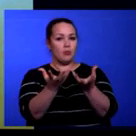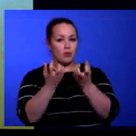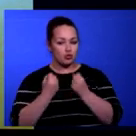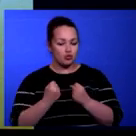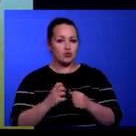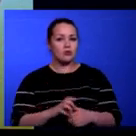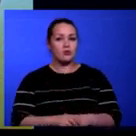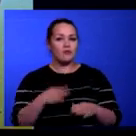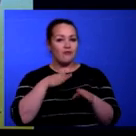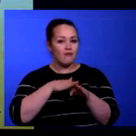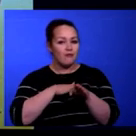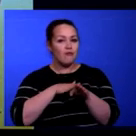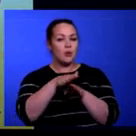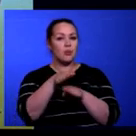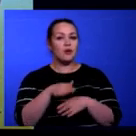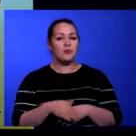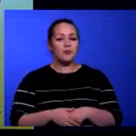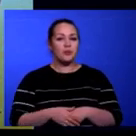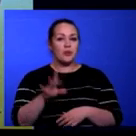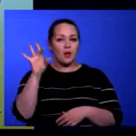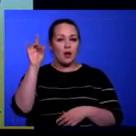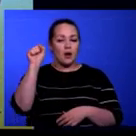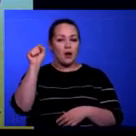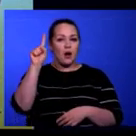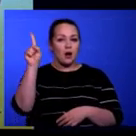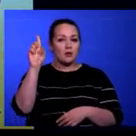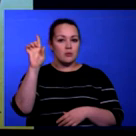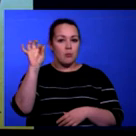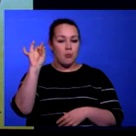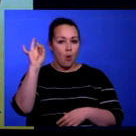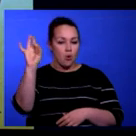давайте выполним фонетический разбор слова корабль